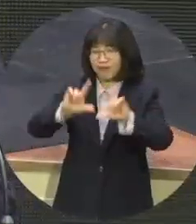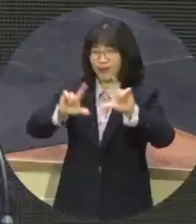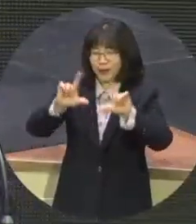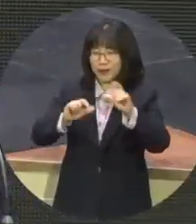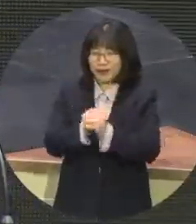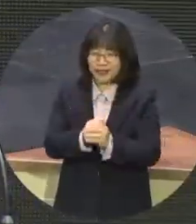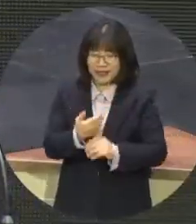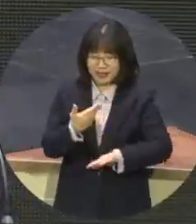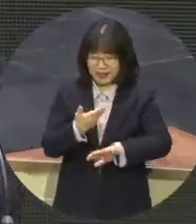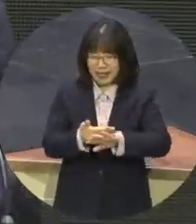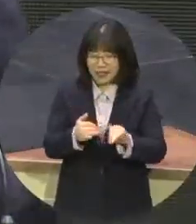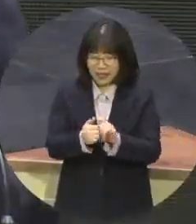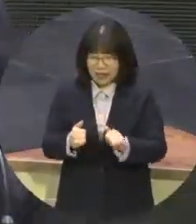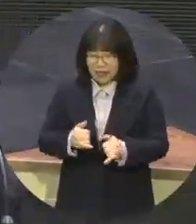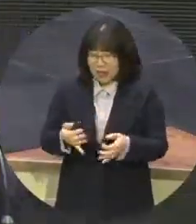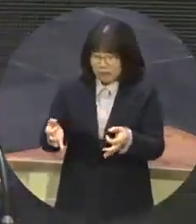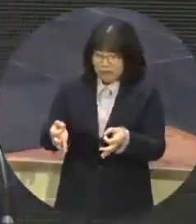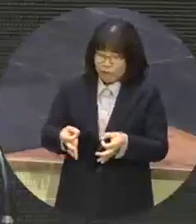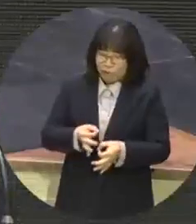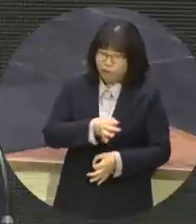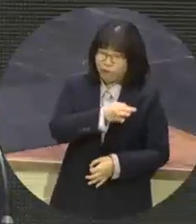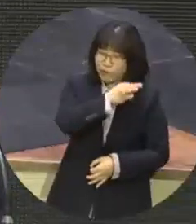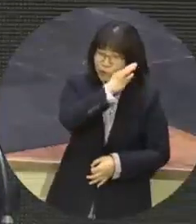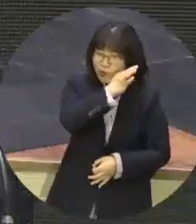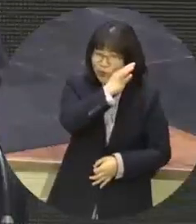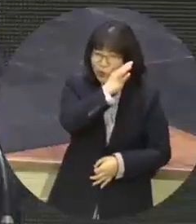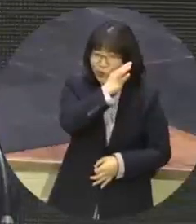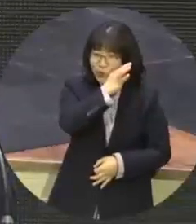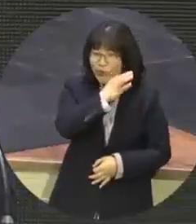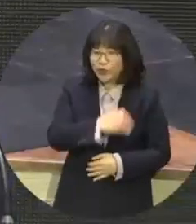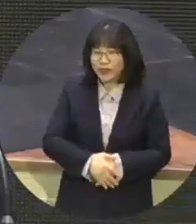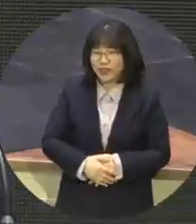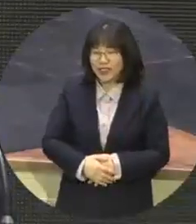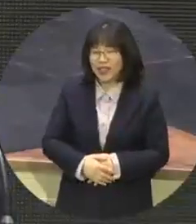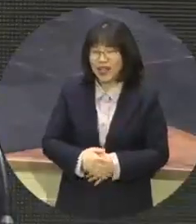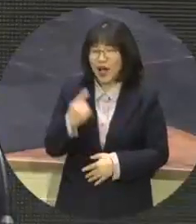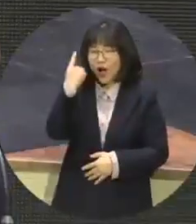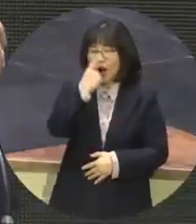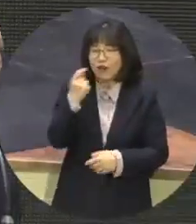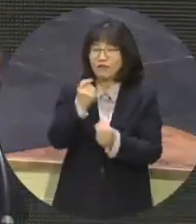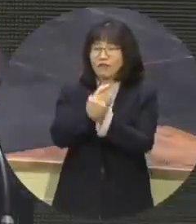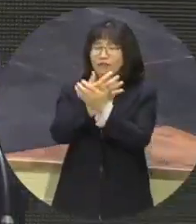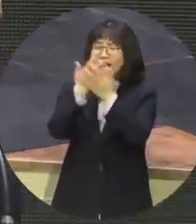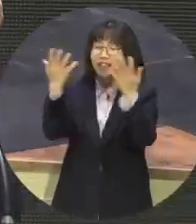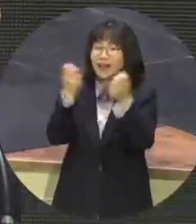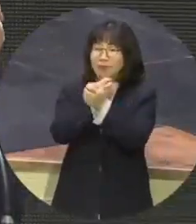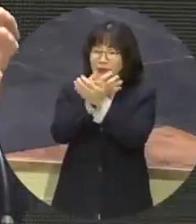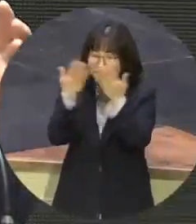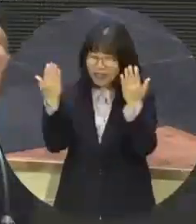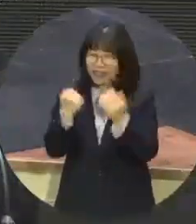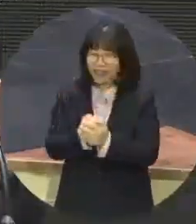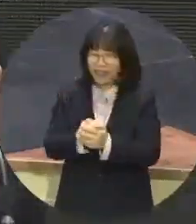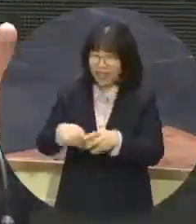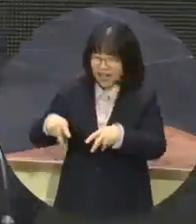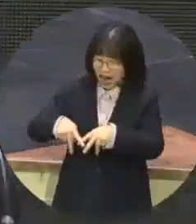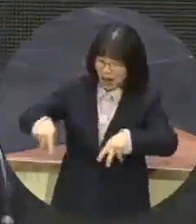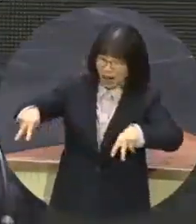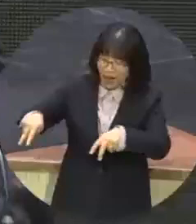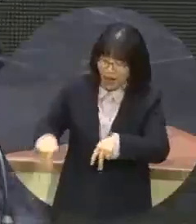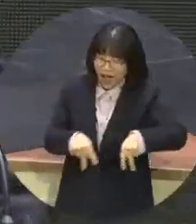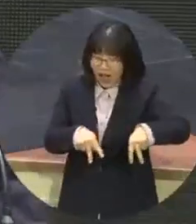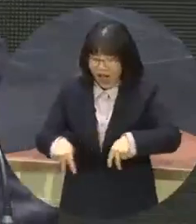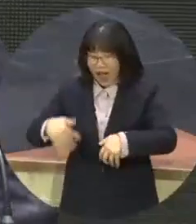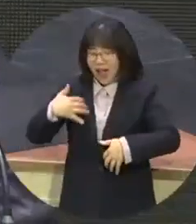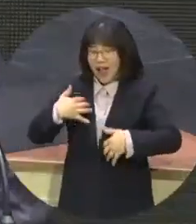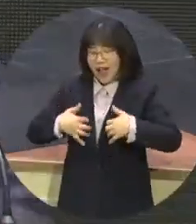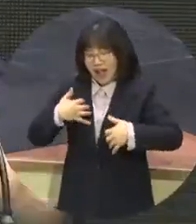해요. 남 의식을 체면 문화 속에 살다 보니까 그러니까 좀 밝게. 이왕이면 나온 것 좀 밝게. 아무것도 안 해줘.